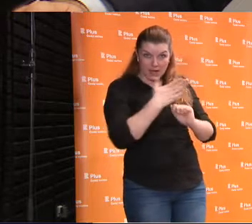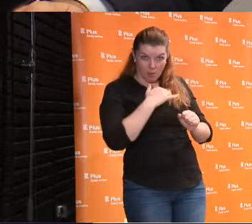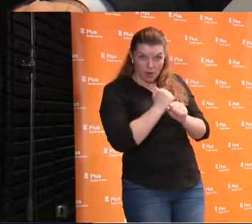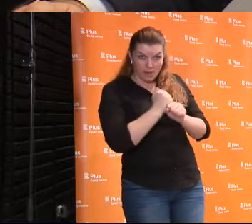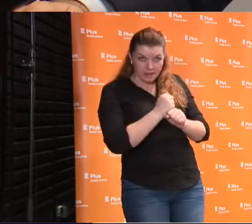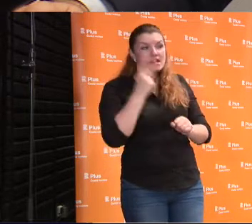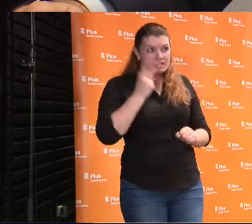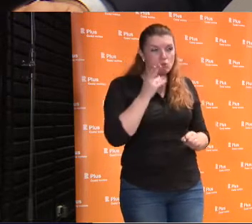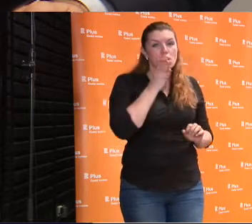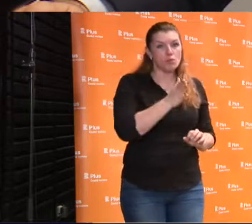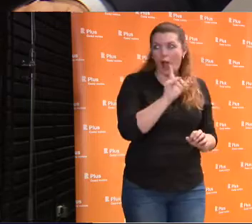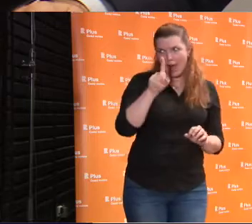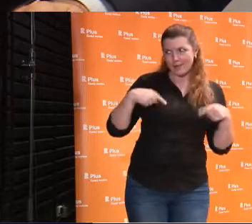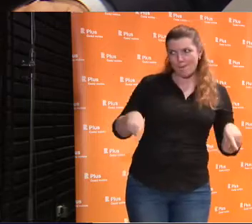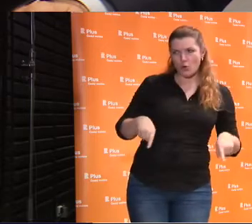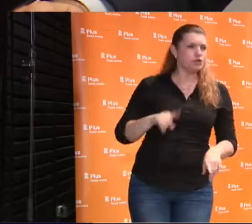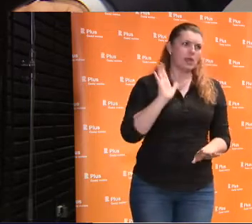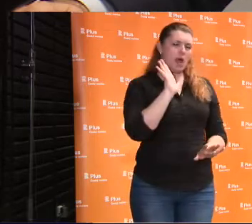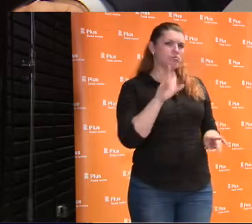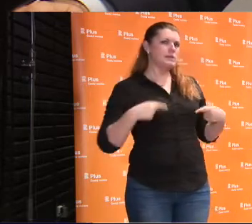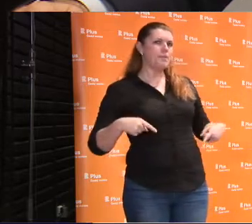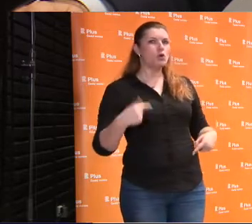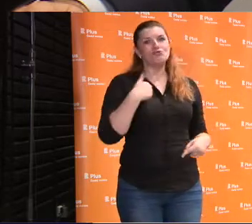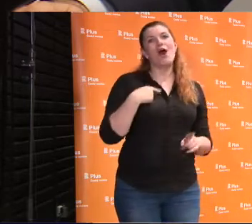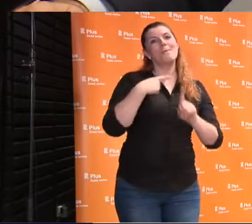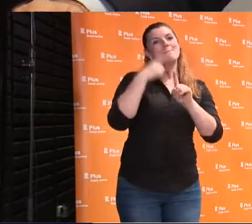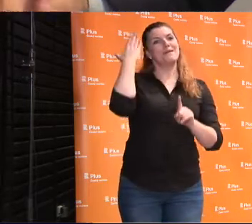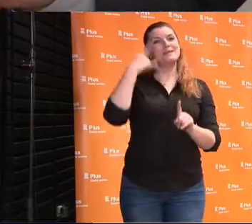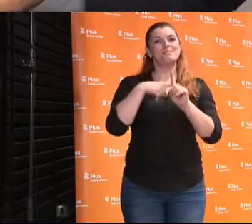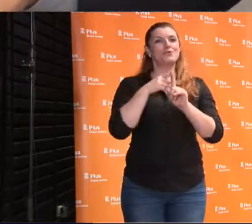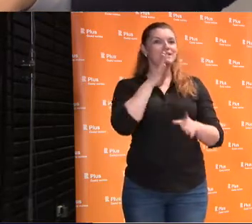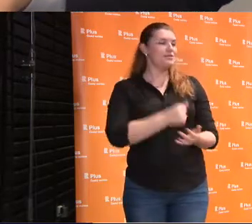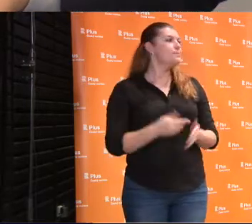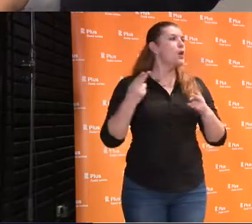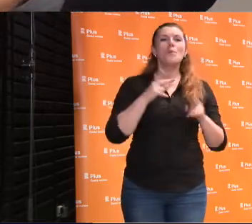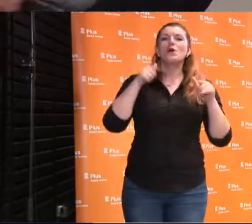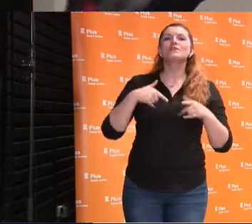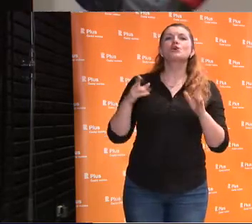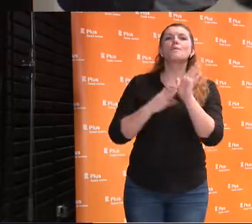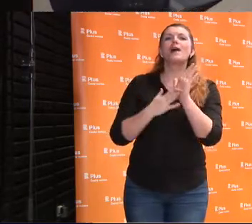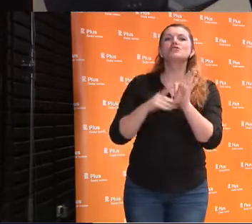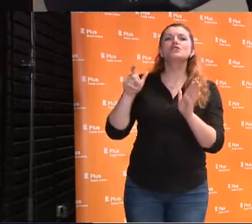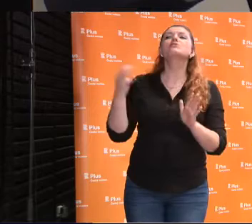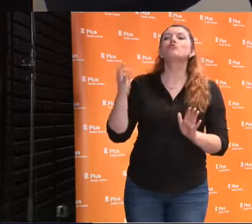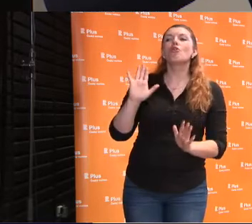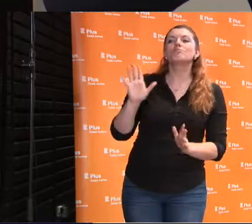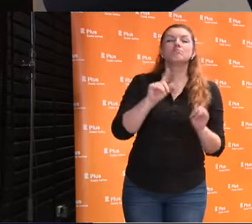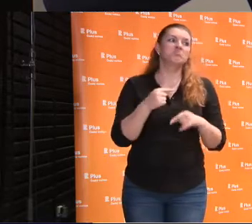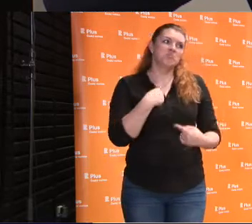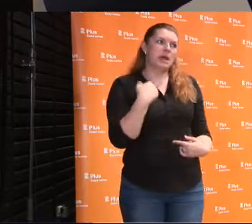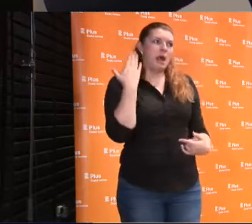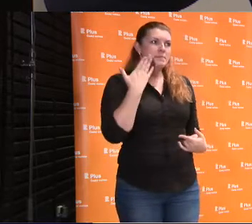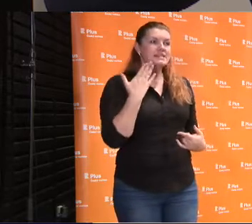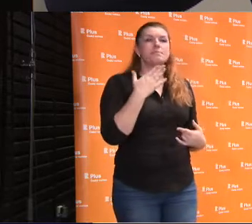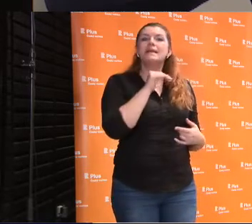mění. Ale nebojíte se, to je to klíčové. Teď jsem optimistka. Pane profesore Maříku, jaká je vaše odpověď? Já se domnívám, že se